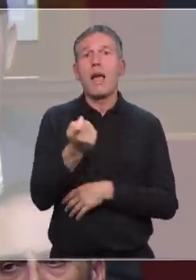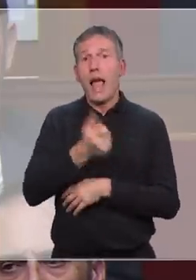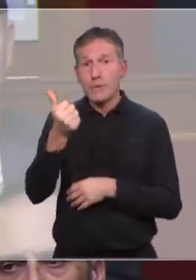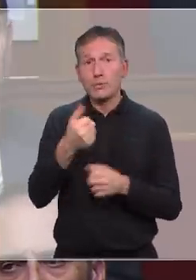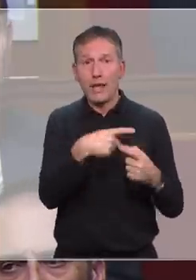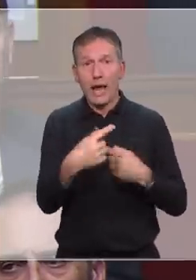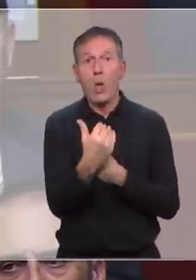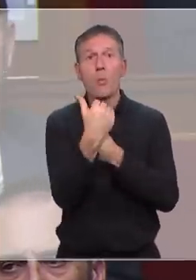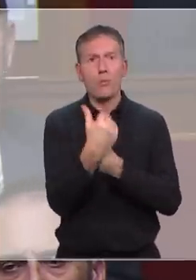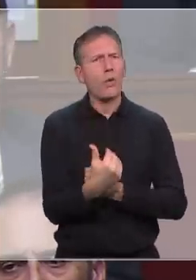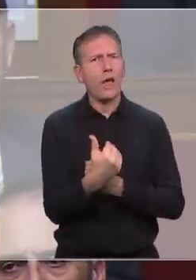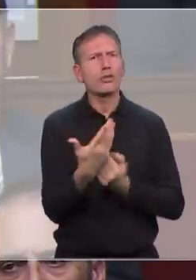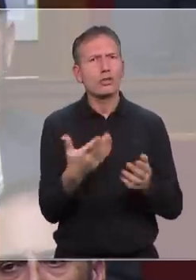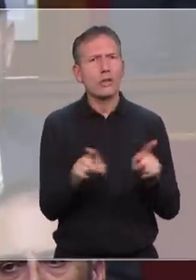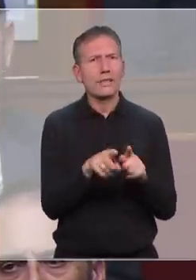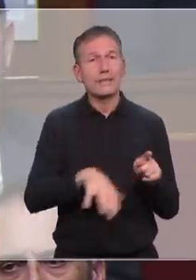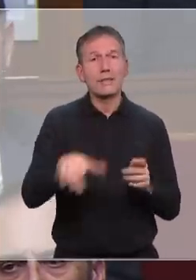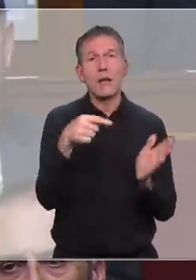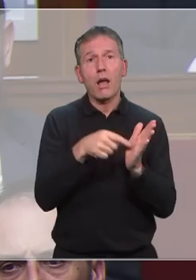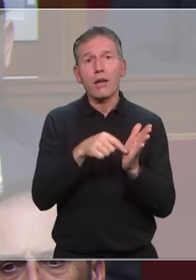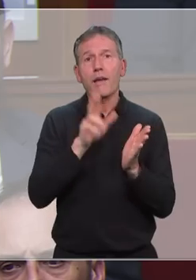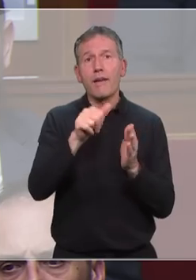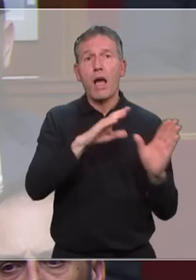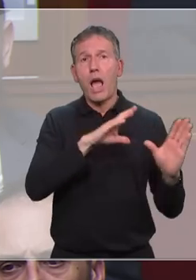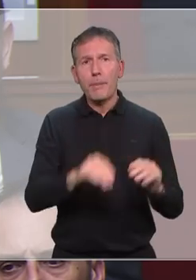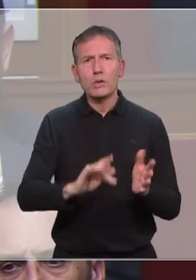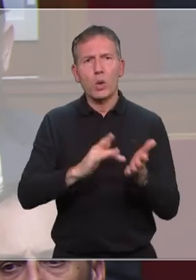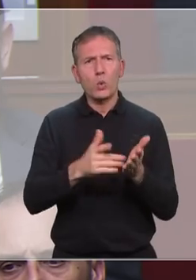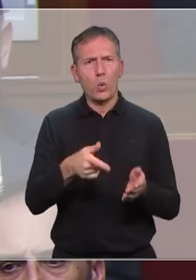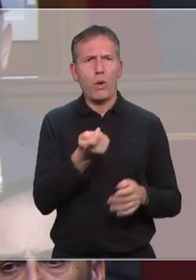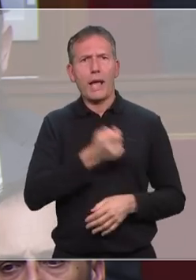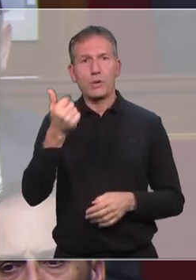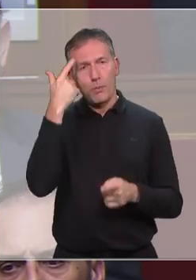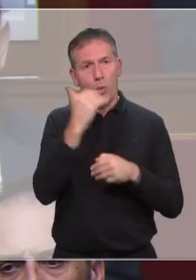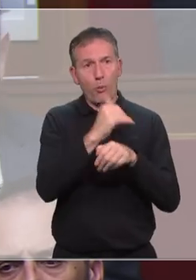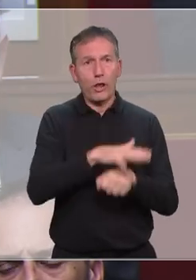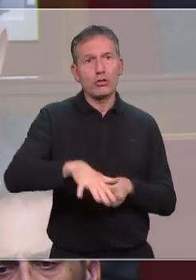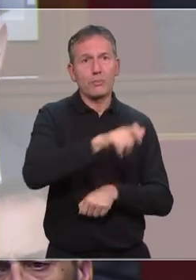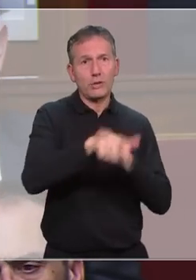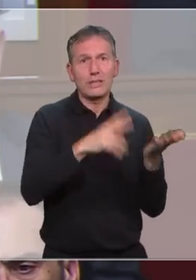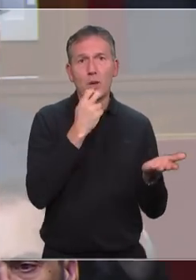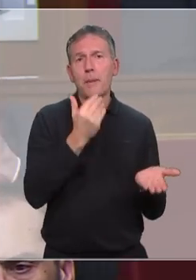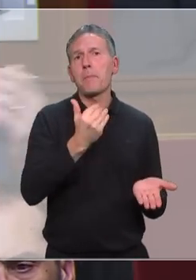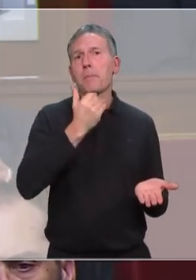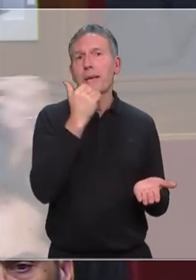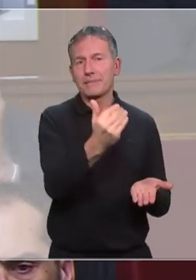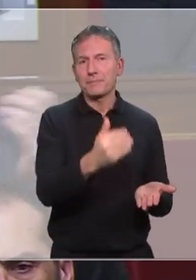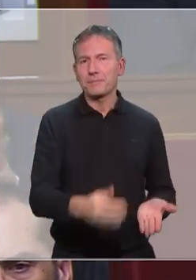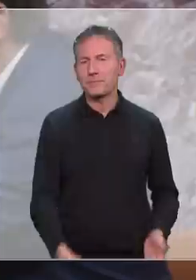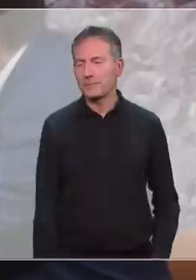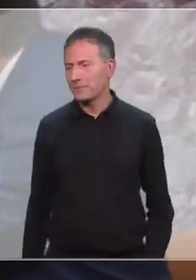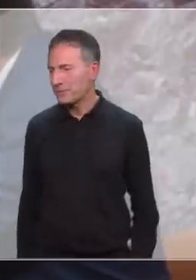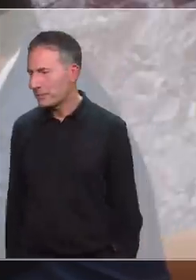protéger. Alors, Monsieur le ministre, quand allez-vous faire appliquer toutes les OQTF afin de protéger nos compatriotes ? Je vous remercie. Je